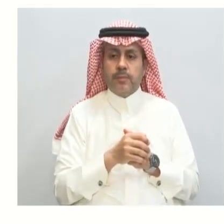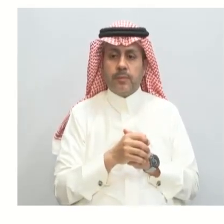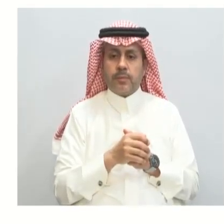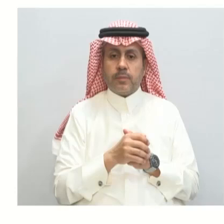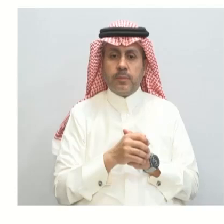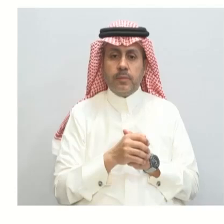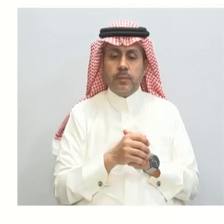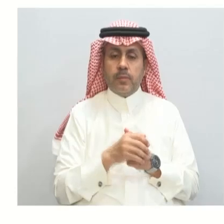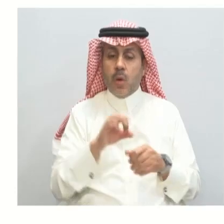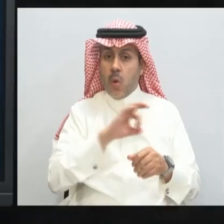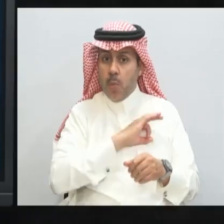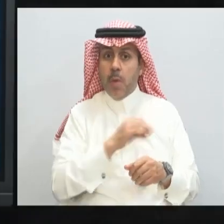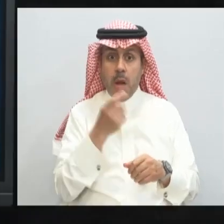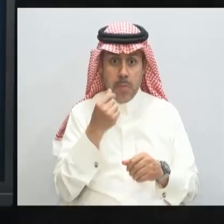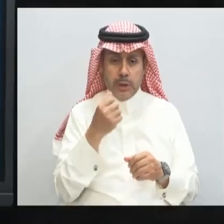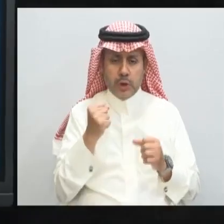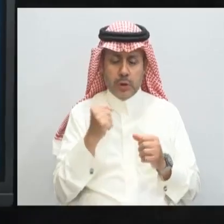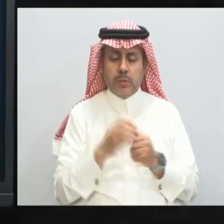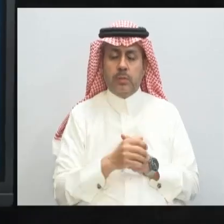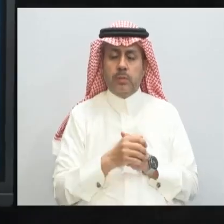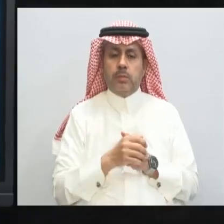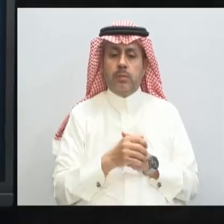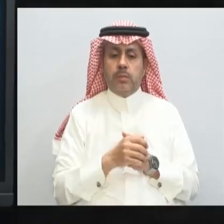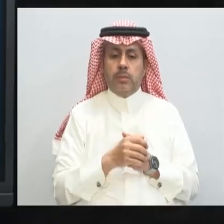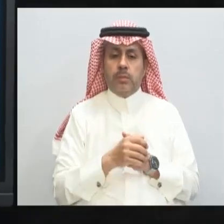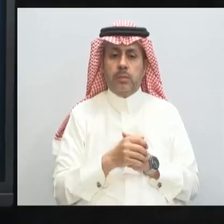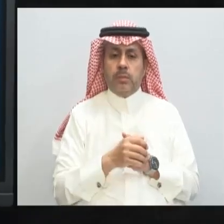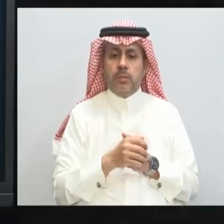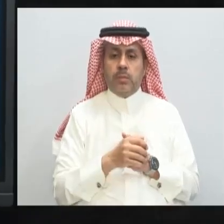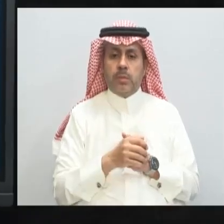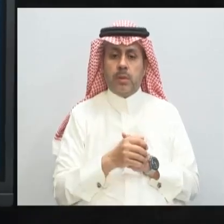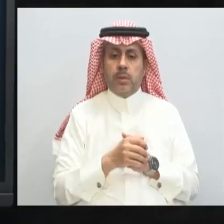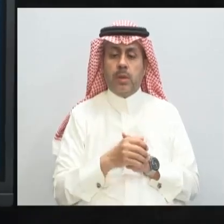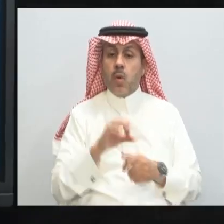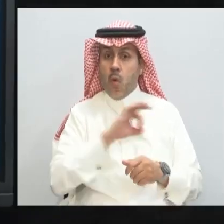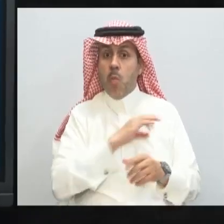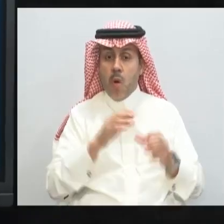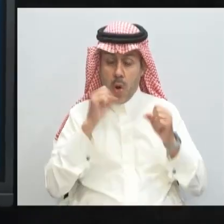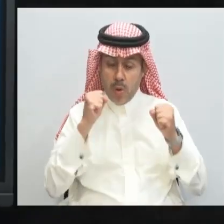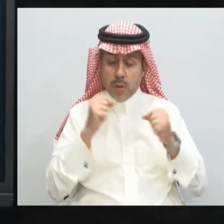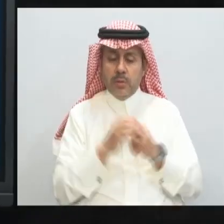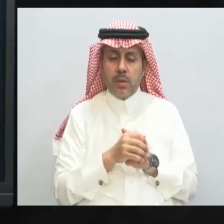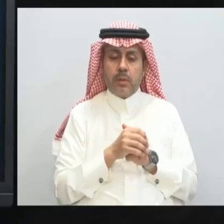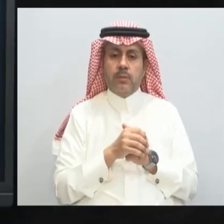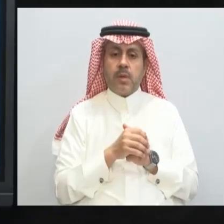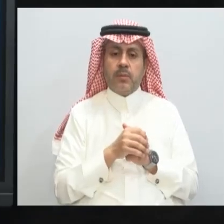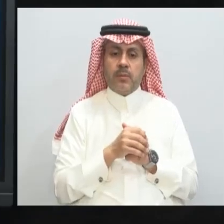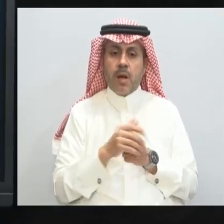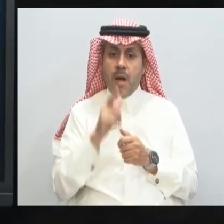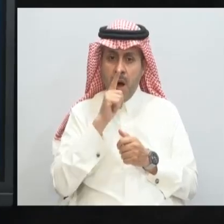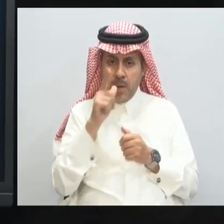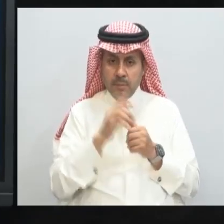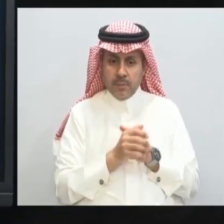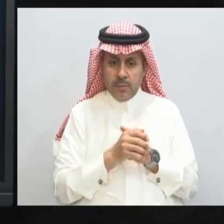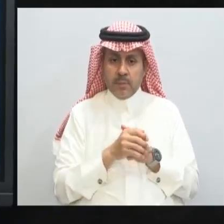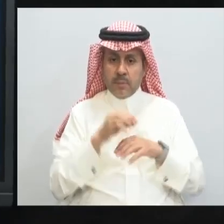الصفه وهي صفه حب المال صفه موجوده عند الانسان هذه الصفه قويه وشديده عليه لهذا قال الله عز وجل